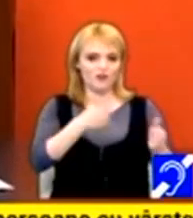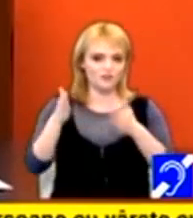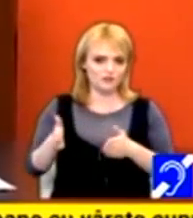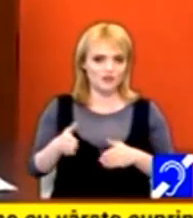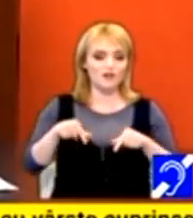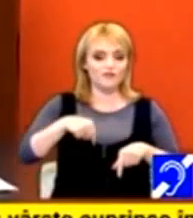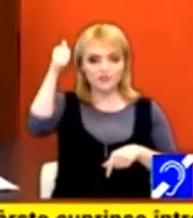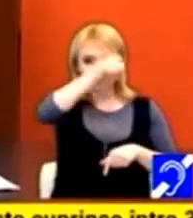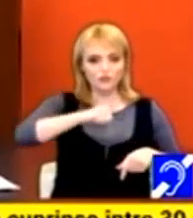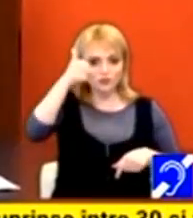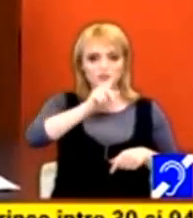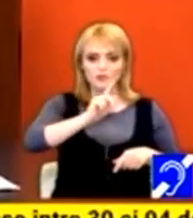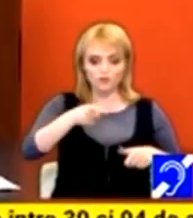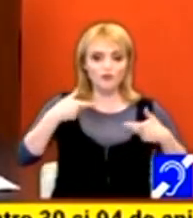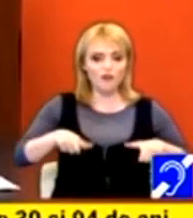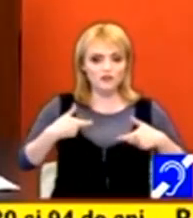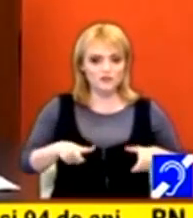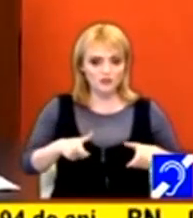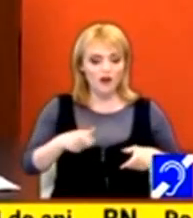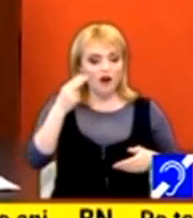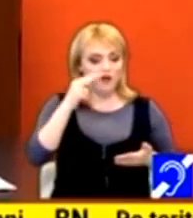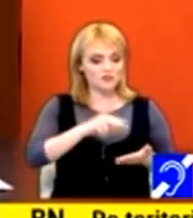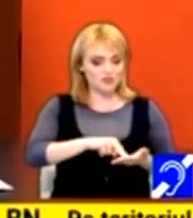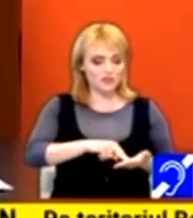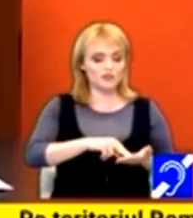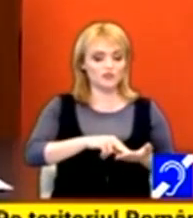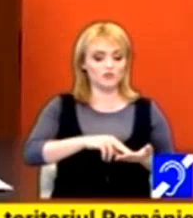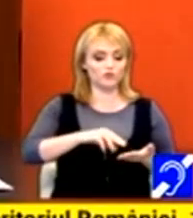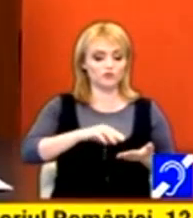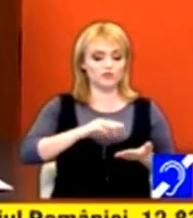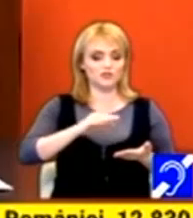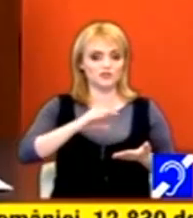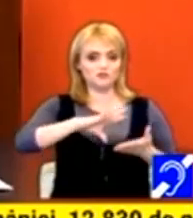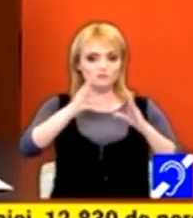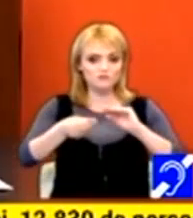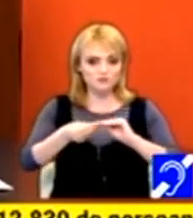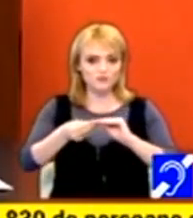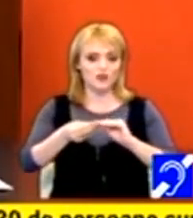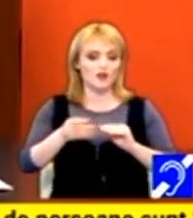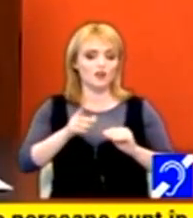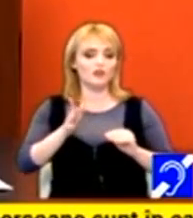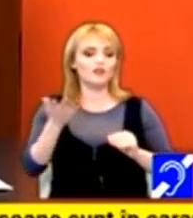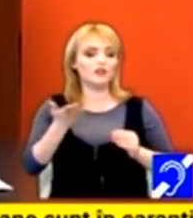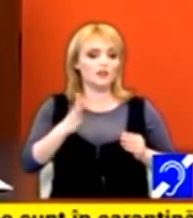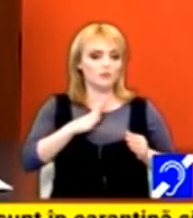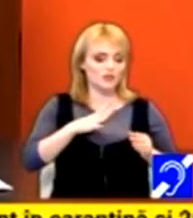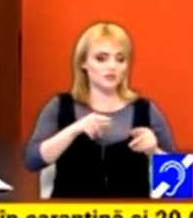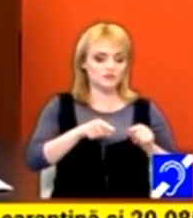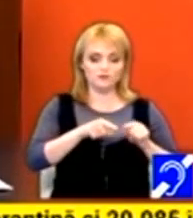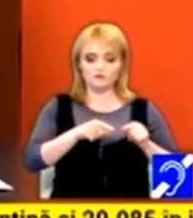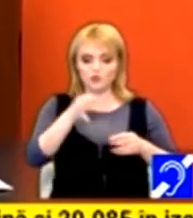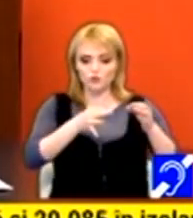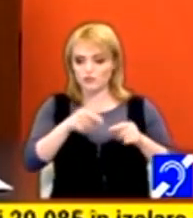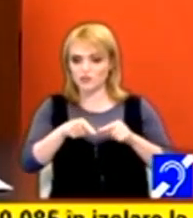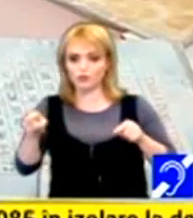În acest an nu se vor susține teze. Mediile vor fi încheiate cu minim 2 note. Mediile semestriale anuale se încheie.